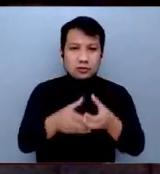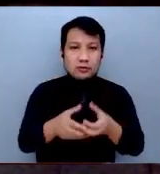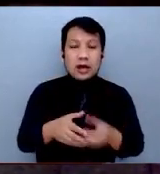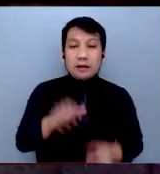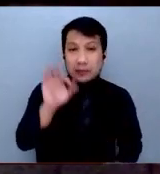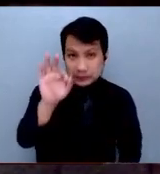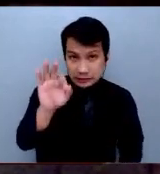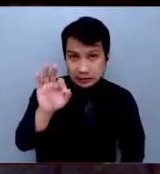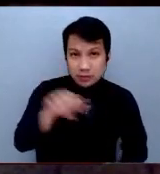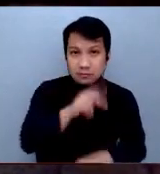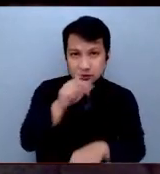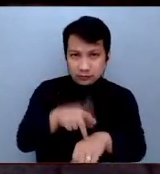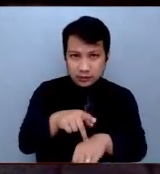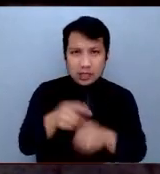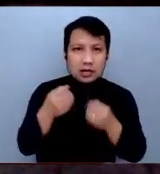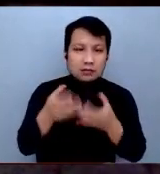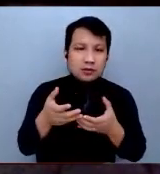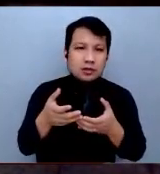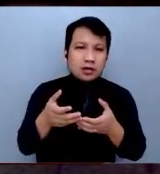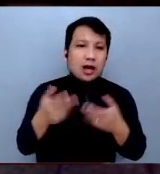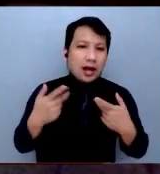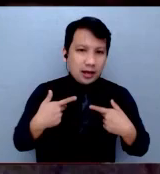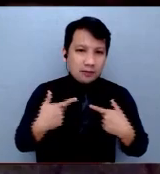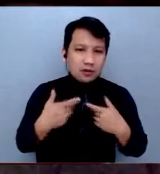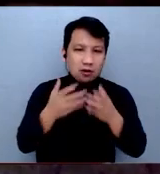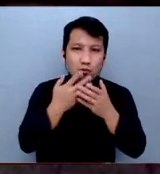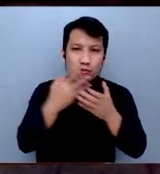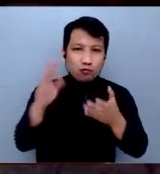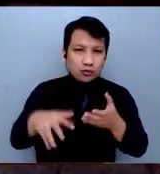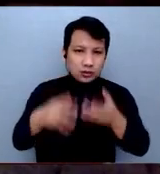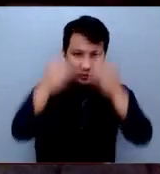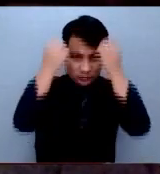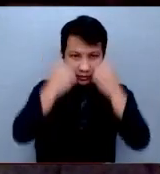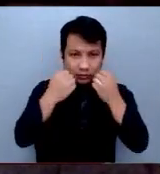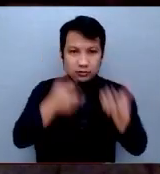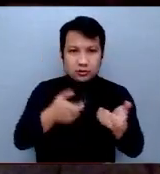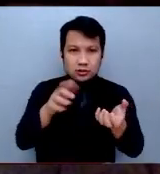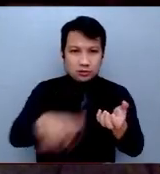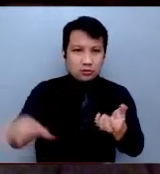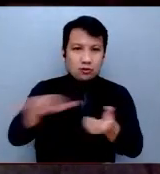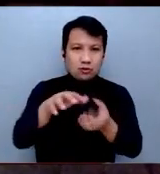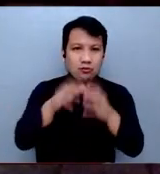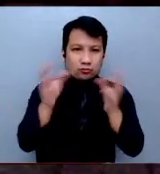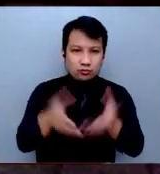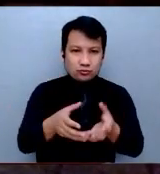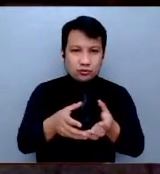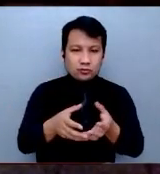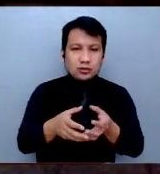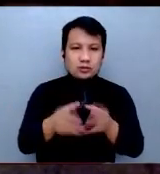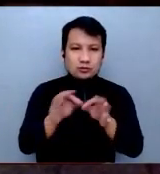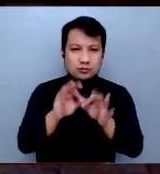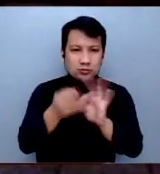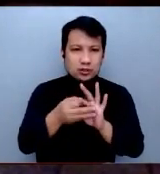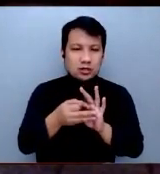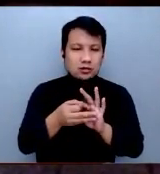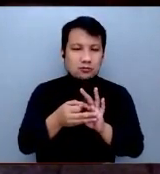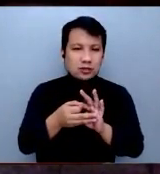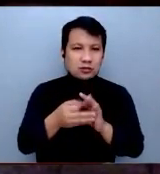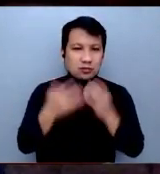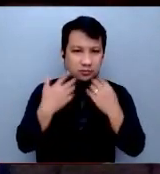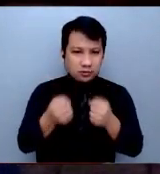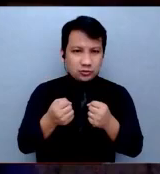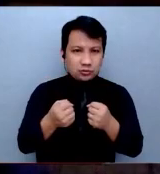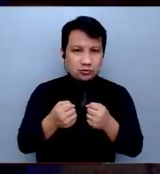ang Pilipinas sa may pinakamalalang terorismo sa buong mundo. Kaya gusto daw nila magkaroon ng ngipin itong batas